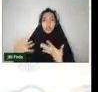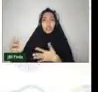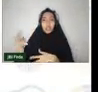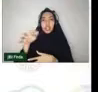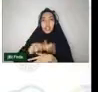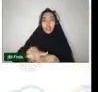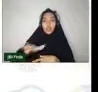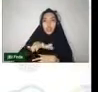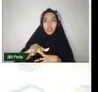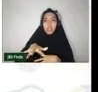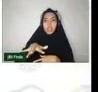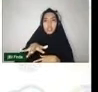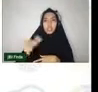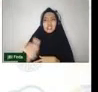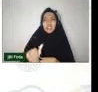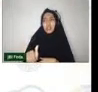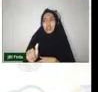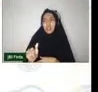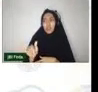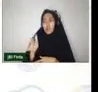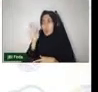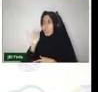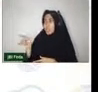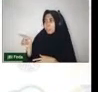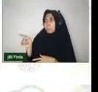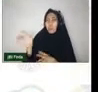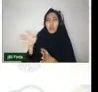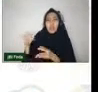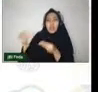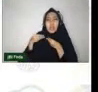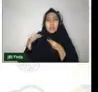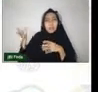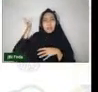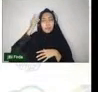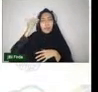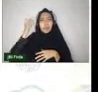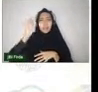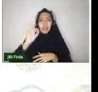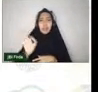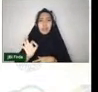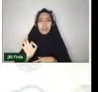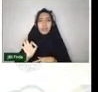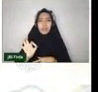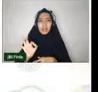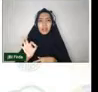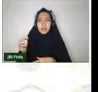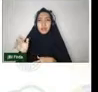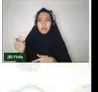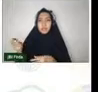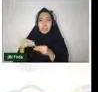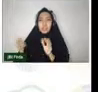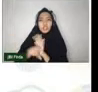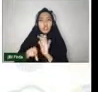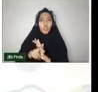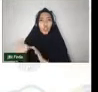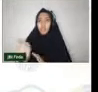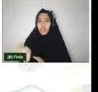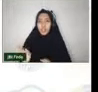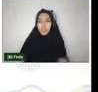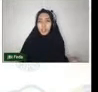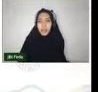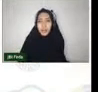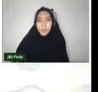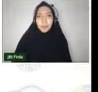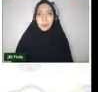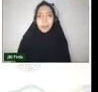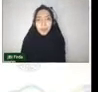adalah lingkungan yang sama seperti mereka. Jadi mereka tidak mendapatkan pembaharuan, tidak mendapatkan contoh. Jadi saya rasa pemberian